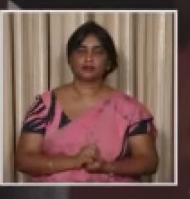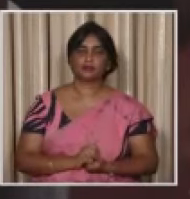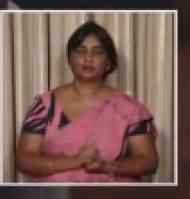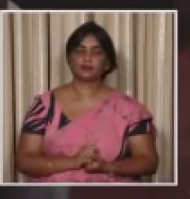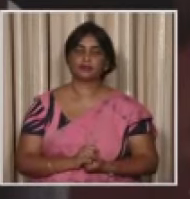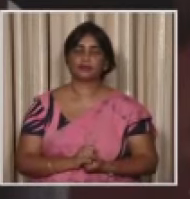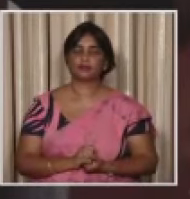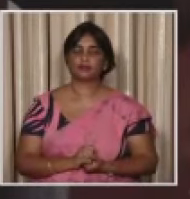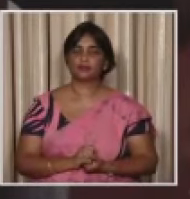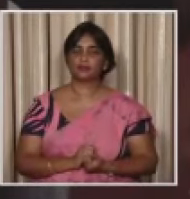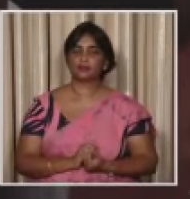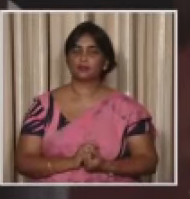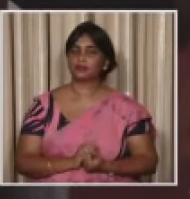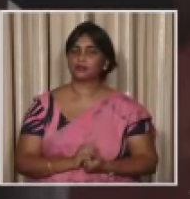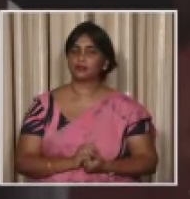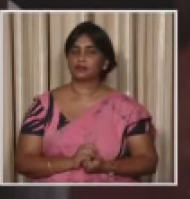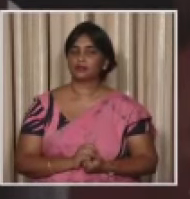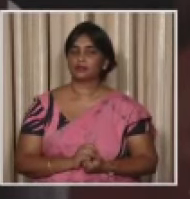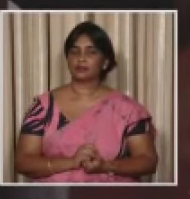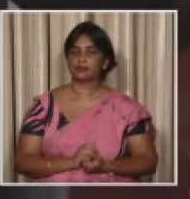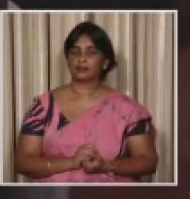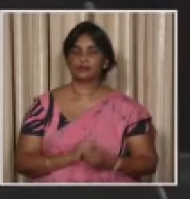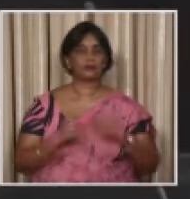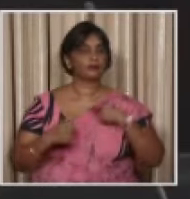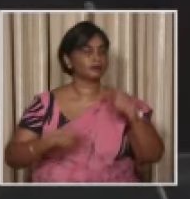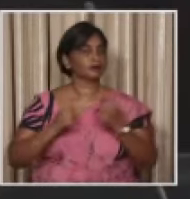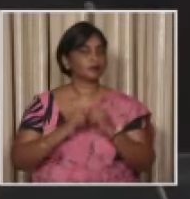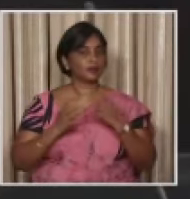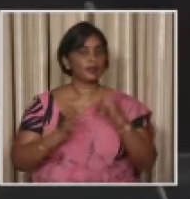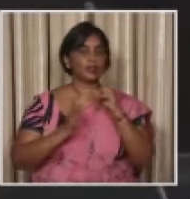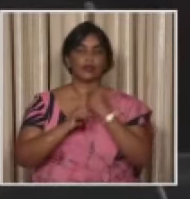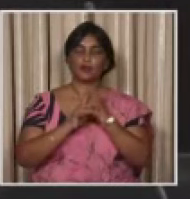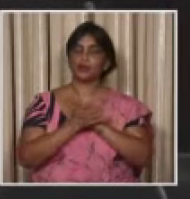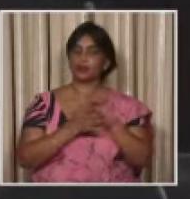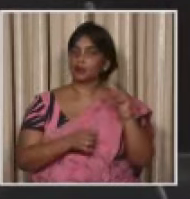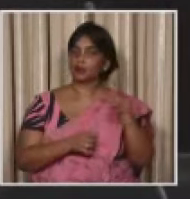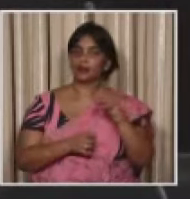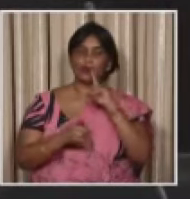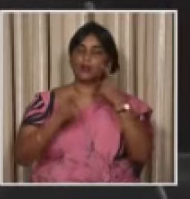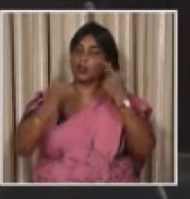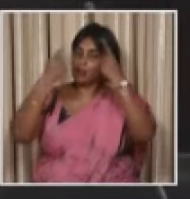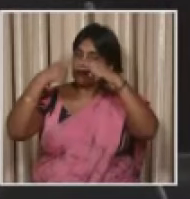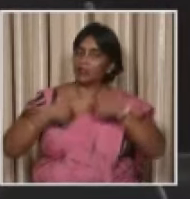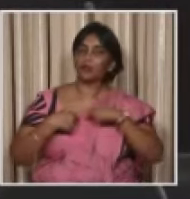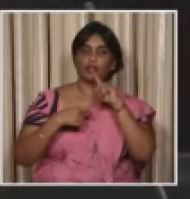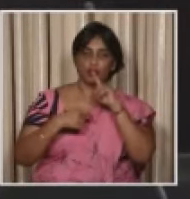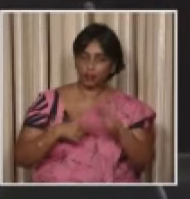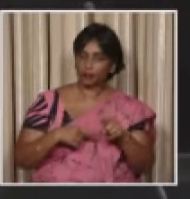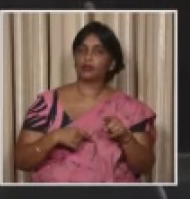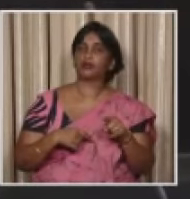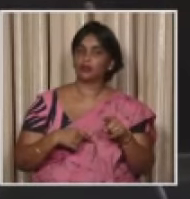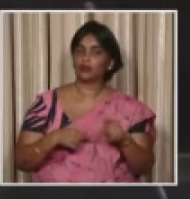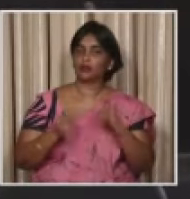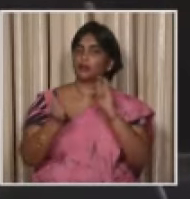මිනිස්ටර් මෙහෙමයි අපි අපේ විවාදය පටන් ගත්තේ කබීර් හසීම් මහත්මයා එතුමාගේ ඉඳලා අපි කිව්වා අපි